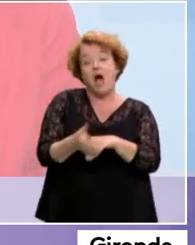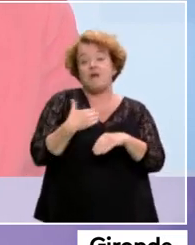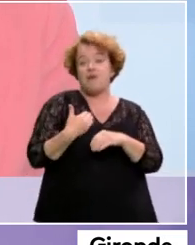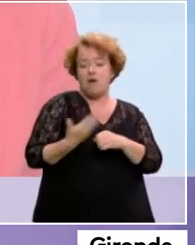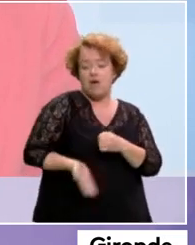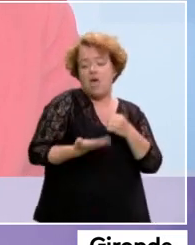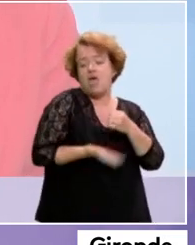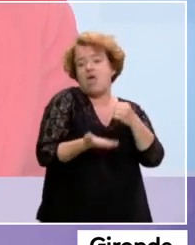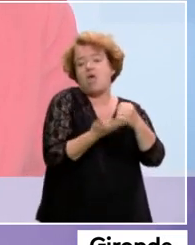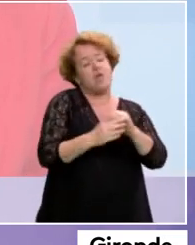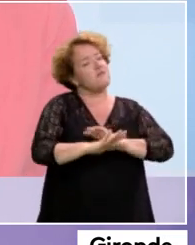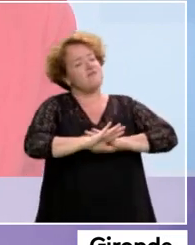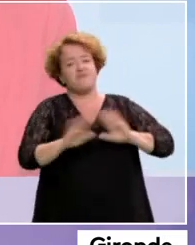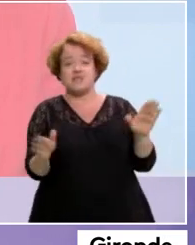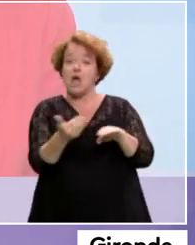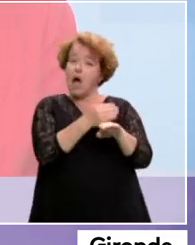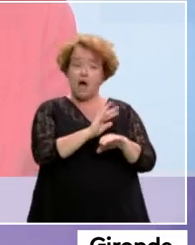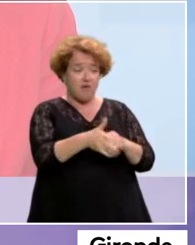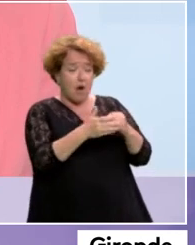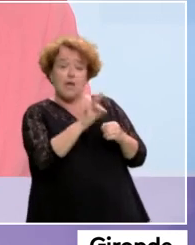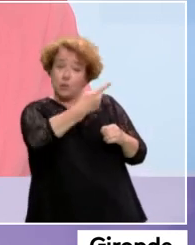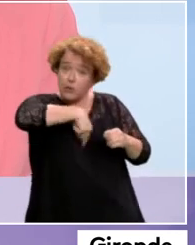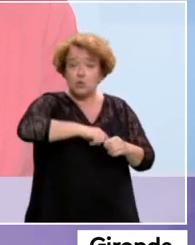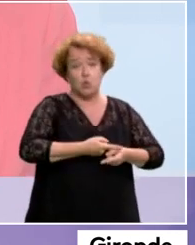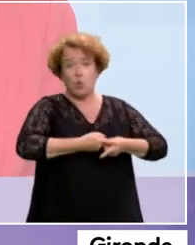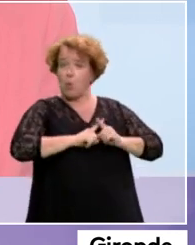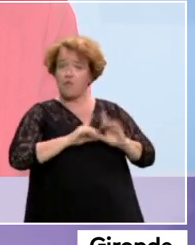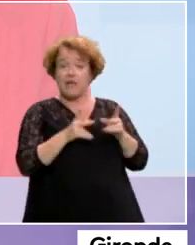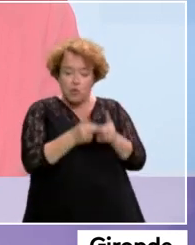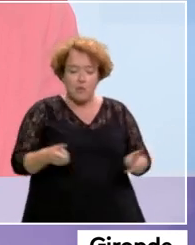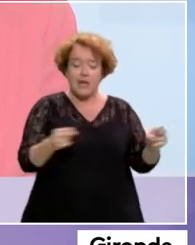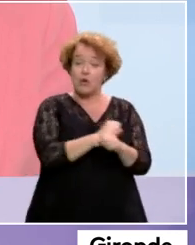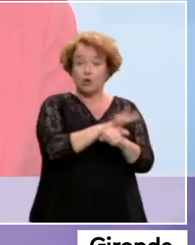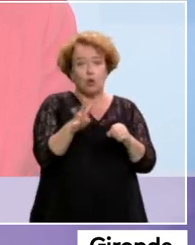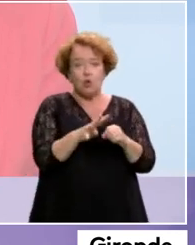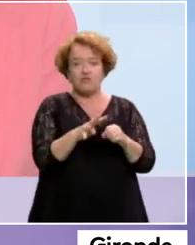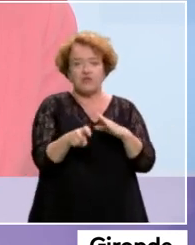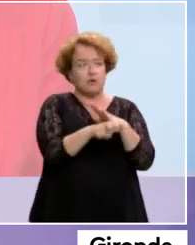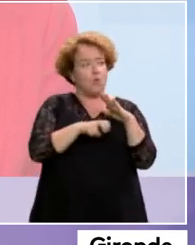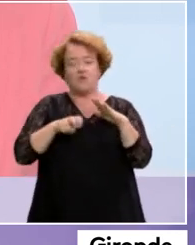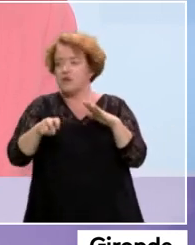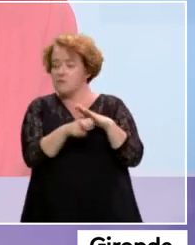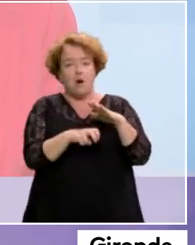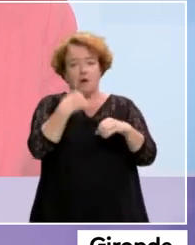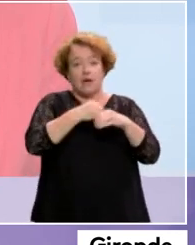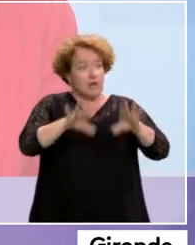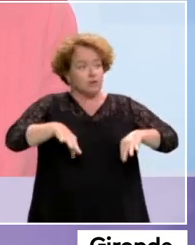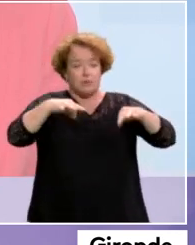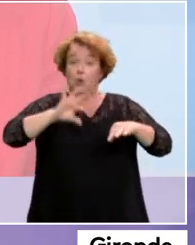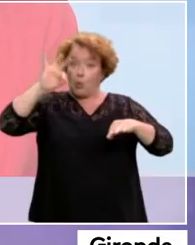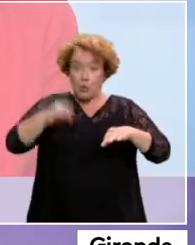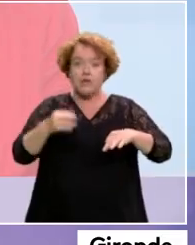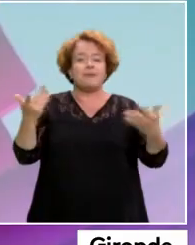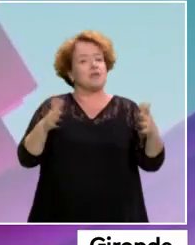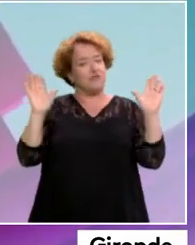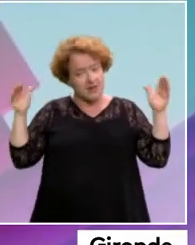certes il fallait aider les Français et ça nous le partageons tous au moment de cette crise sanitaire que nous avons vécu mais maintenant valeur travail